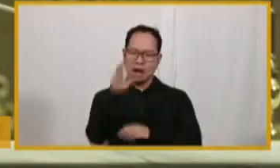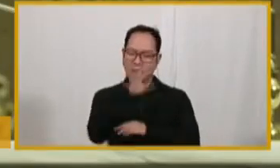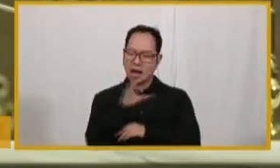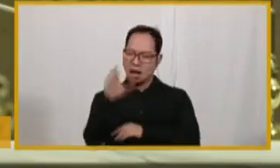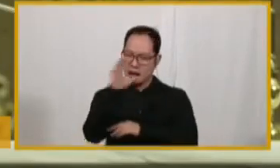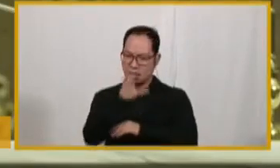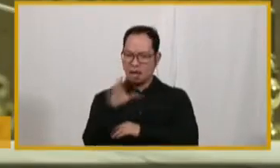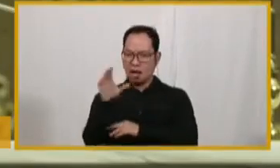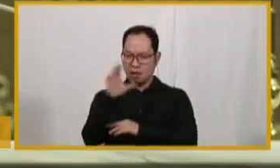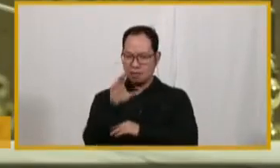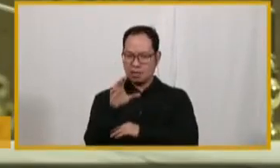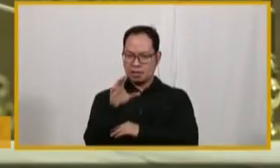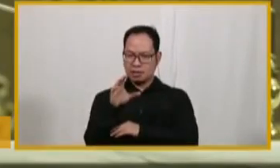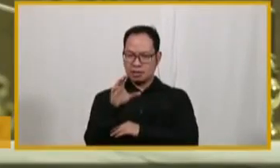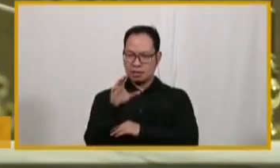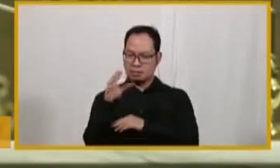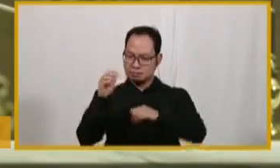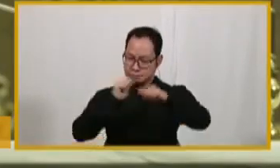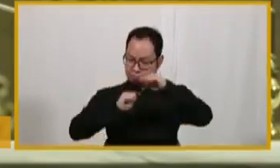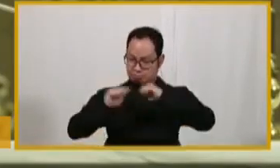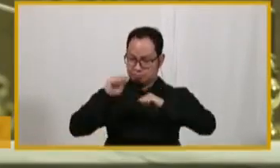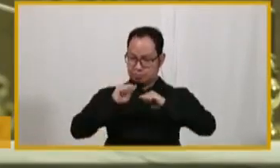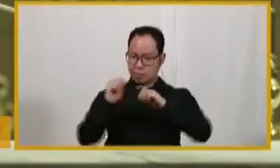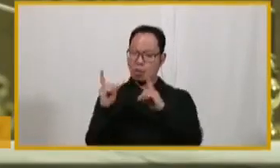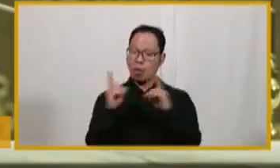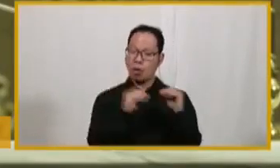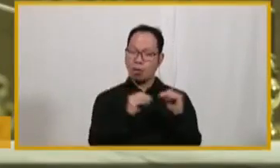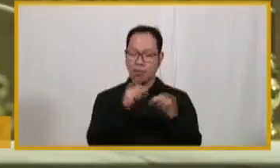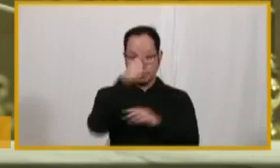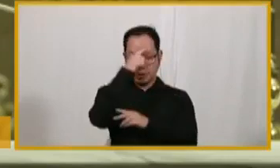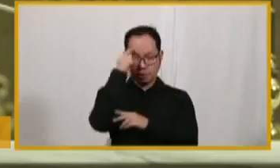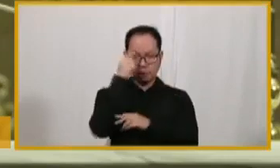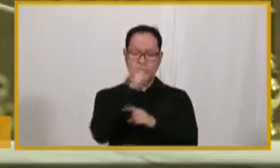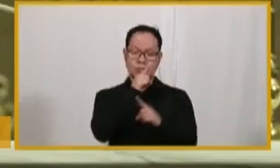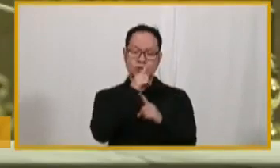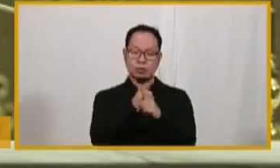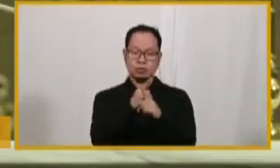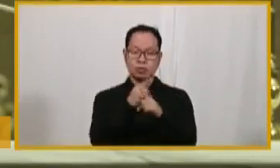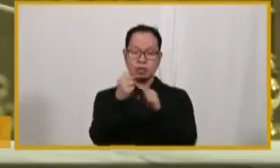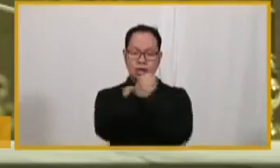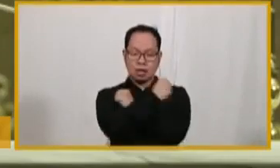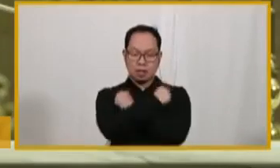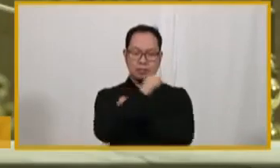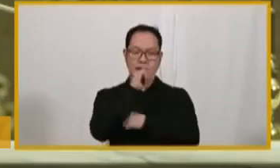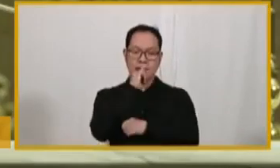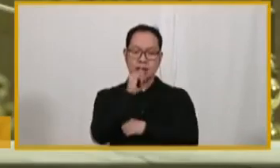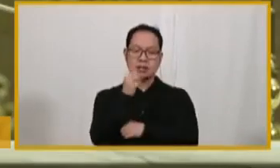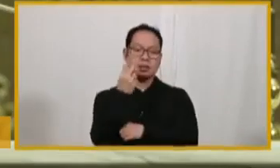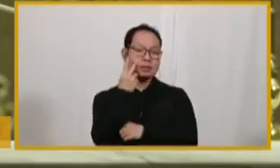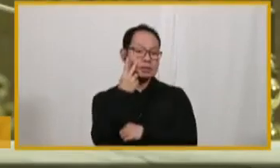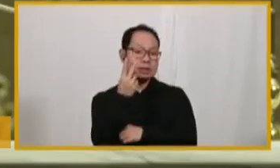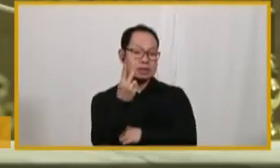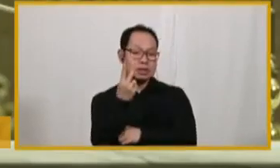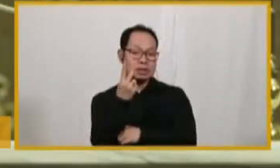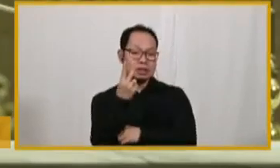Hanapan ninyo ng gawa, because true love is seen in